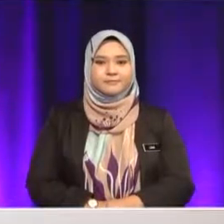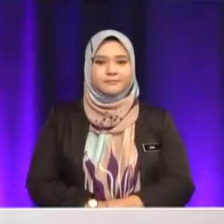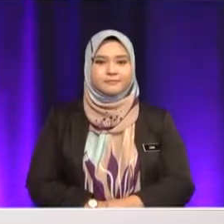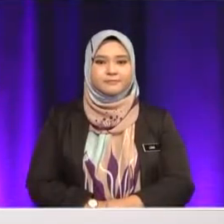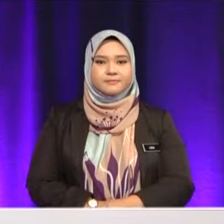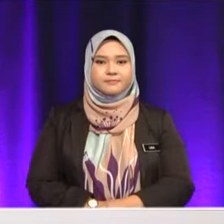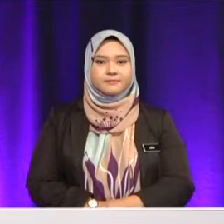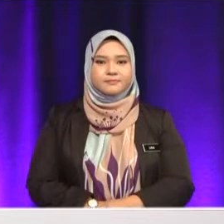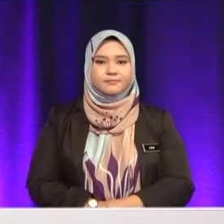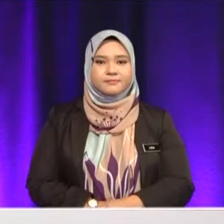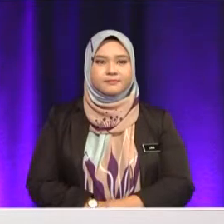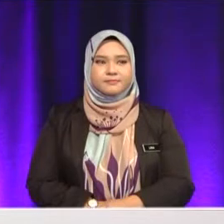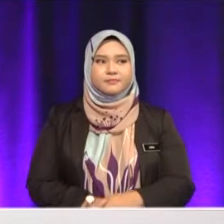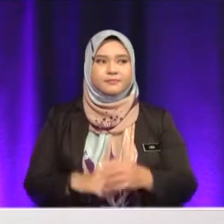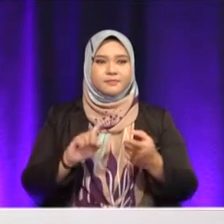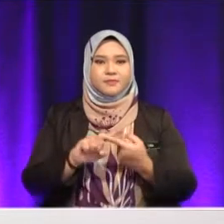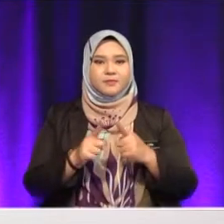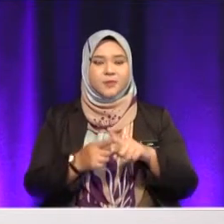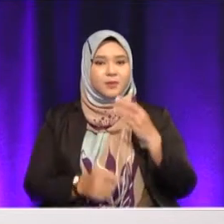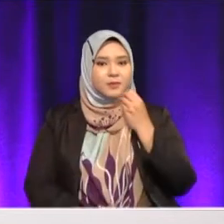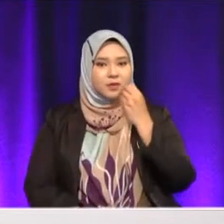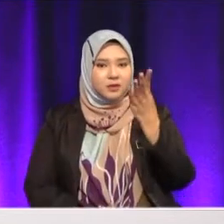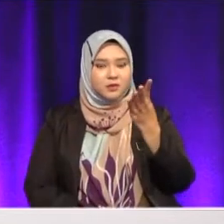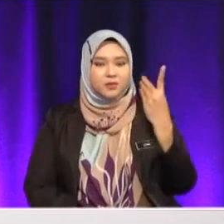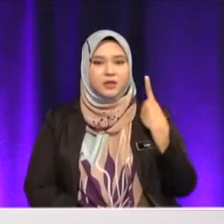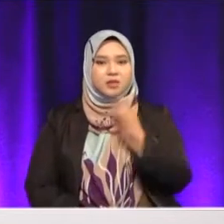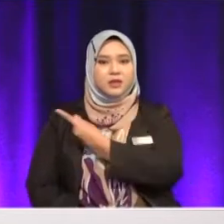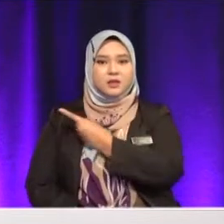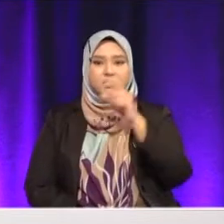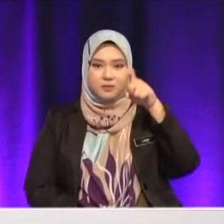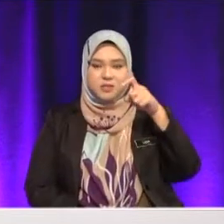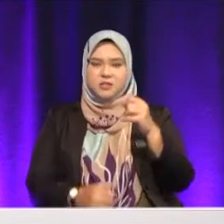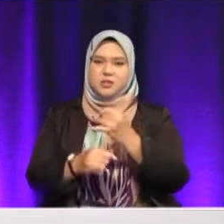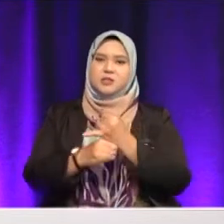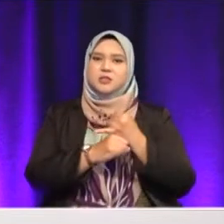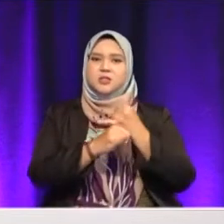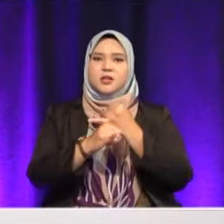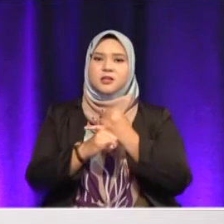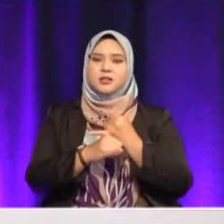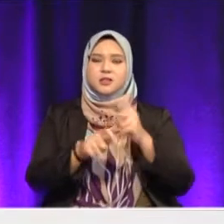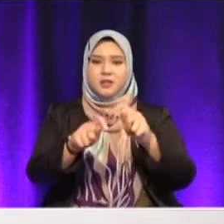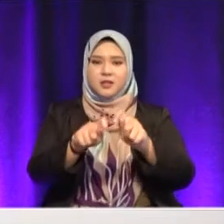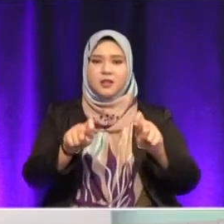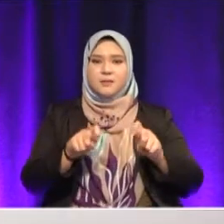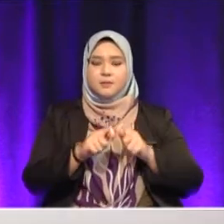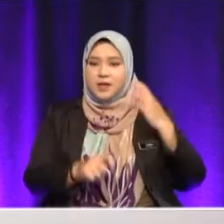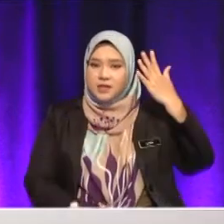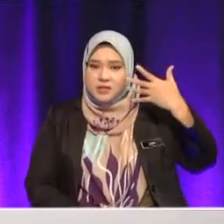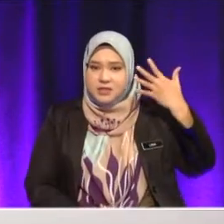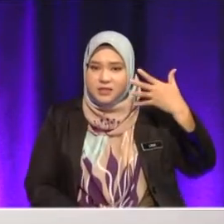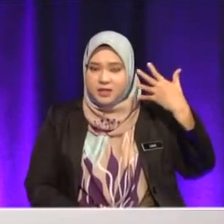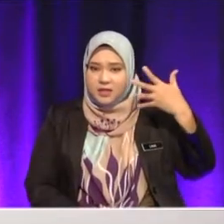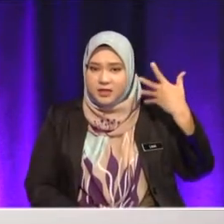pada pendapat saya tapak ini perlu dikekalkan karena tinggalan masyarakat zaman purba hasil